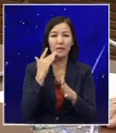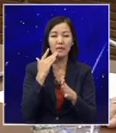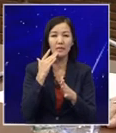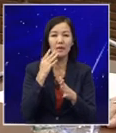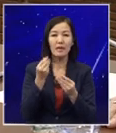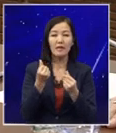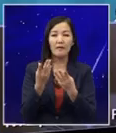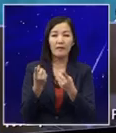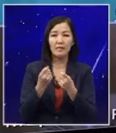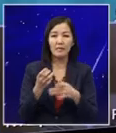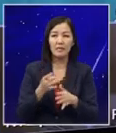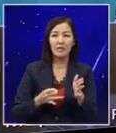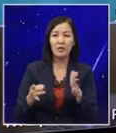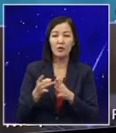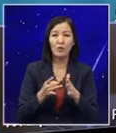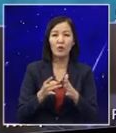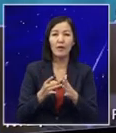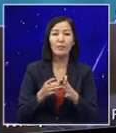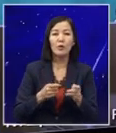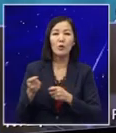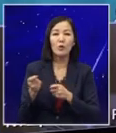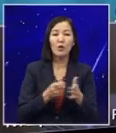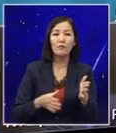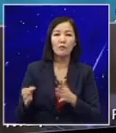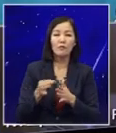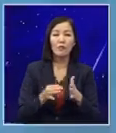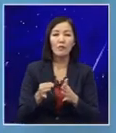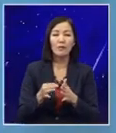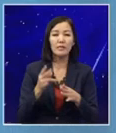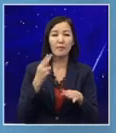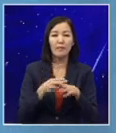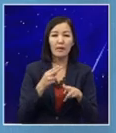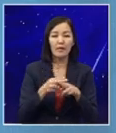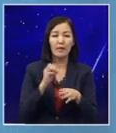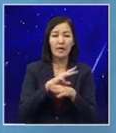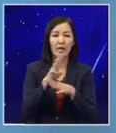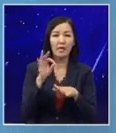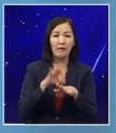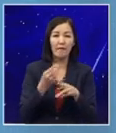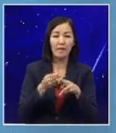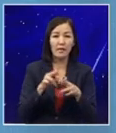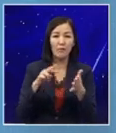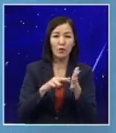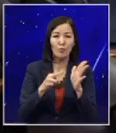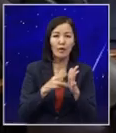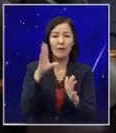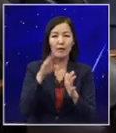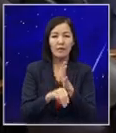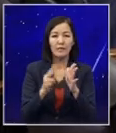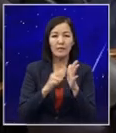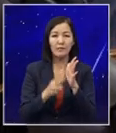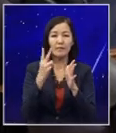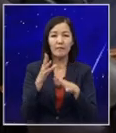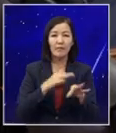поток инвестиций в регион. Как заявило руководство области, несмотря на пандемию коронавируса, в этом году планируется введение